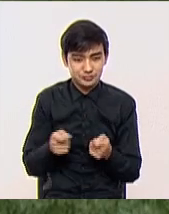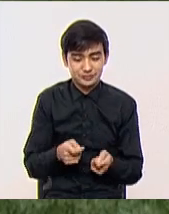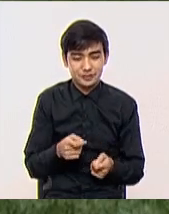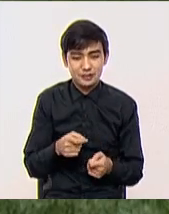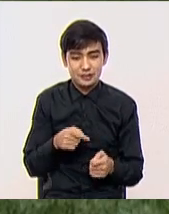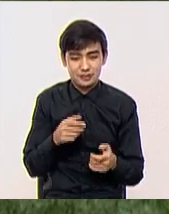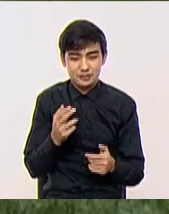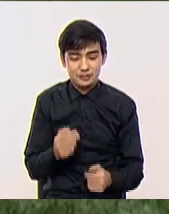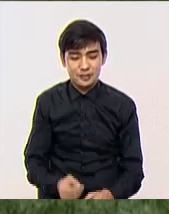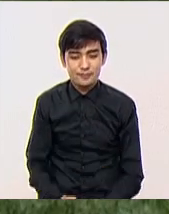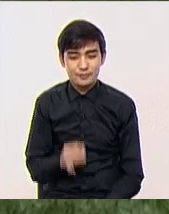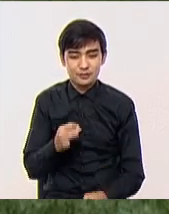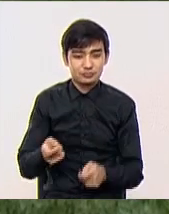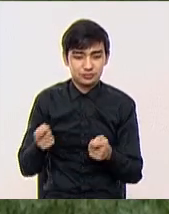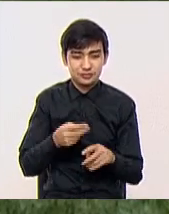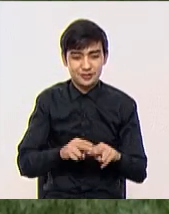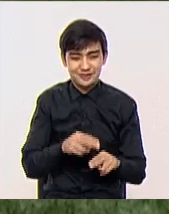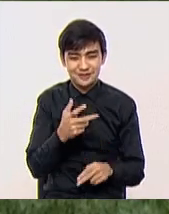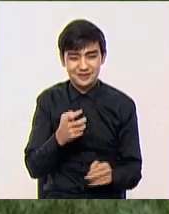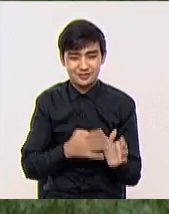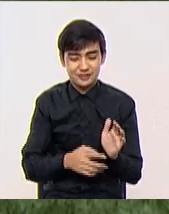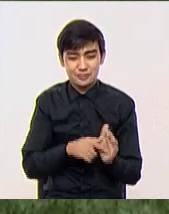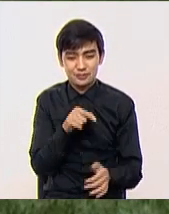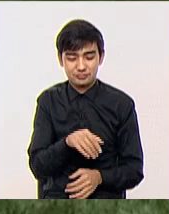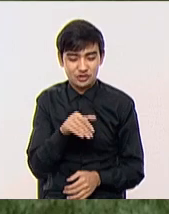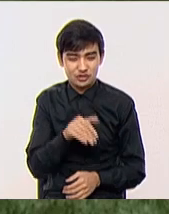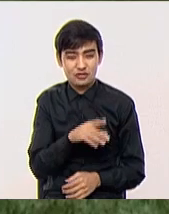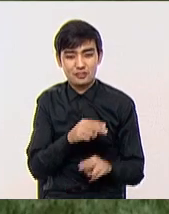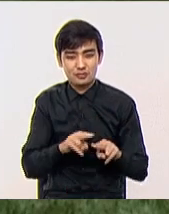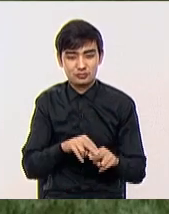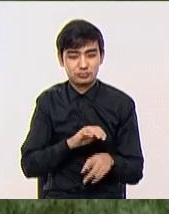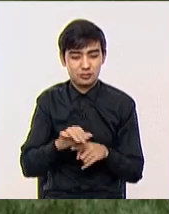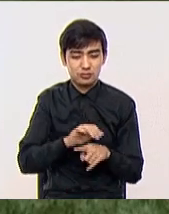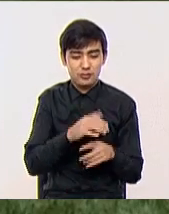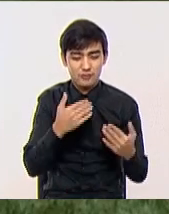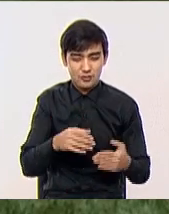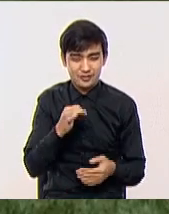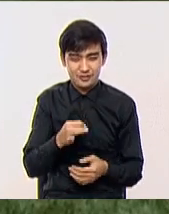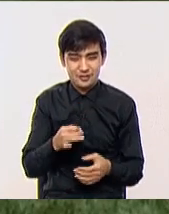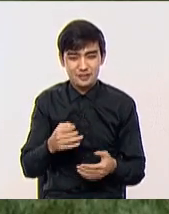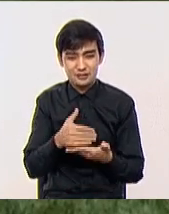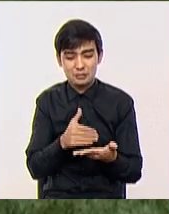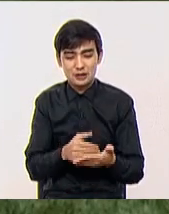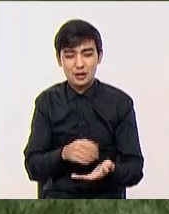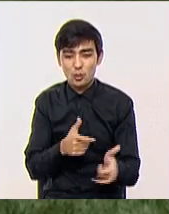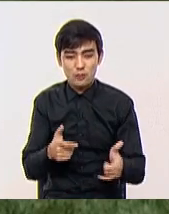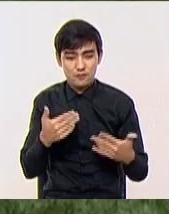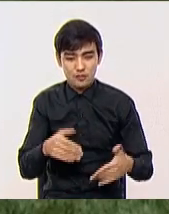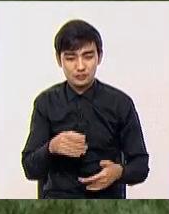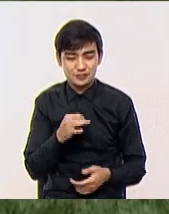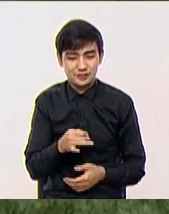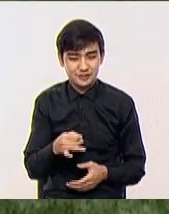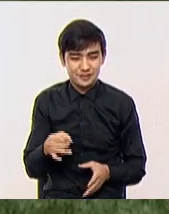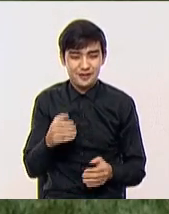чем? Прибывшая вакцина, да, она распределена. То есть распределение осуществляет у нас комитет санэпидконтроля. По